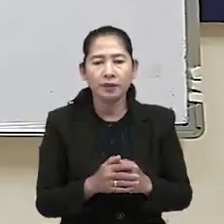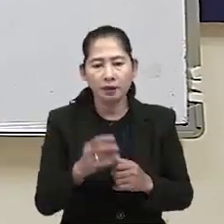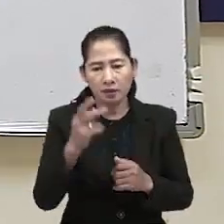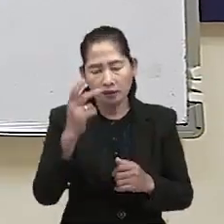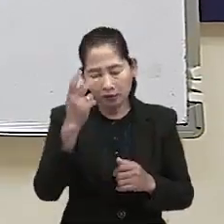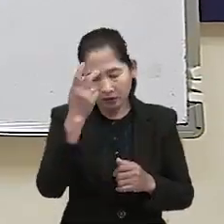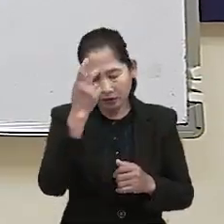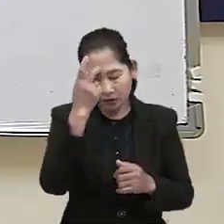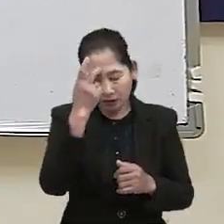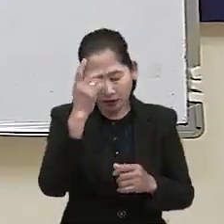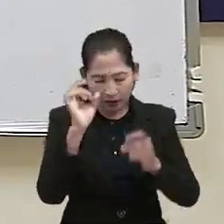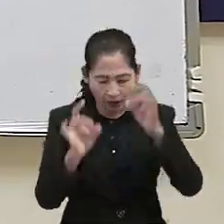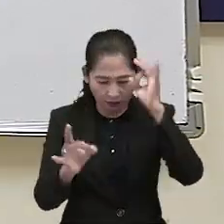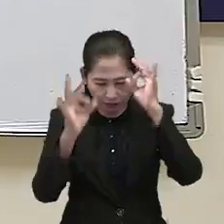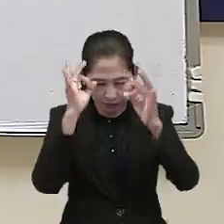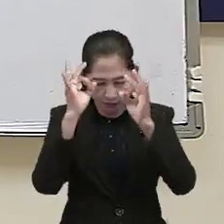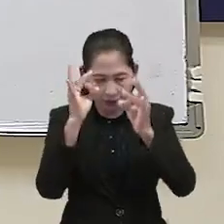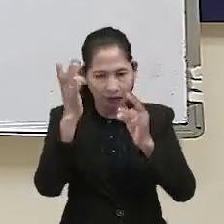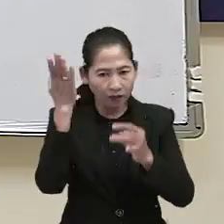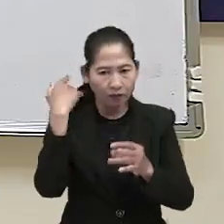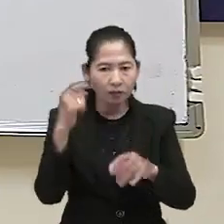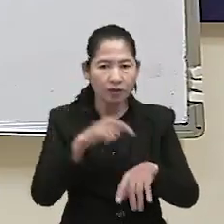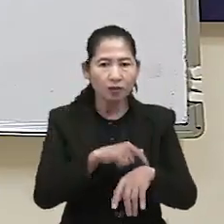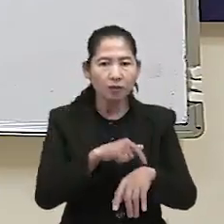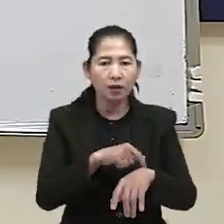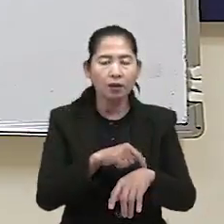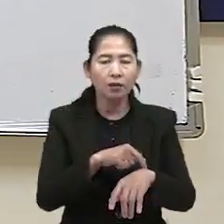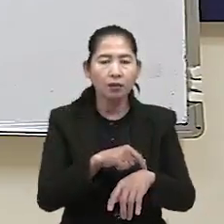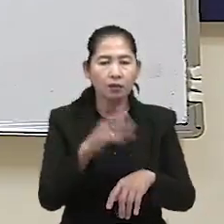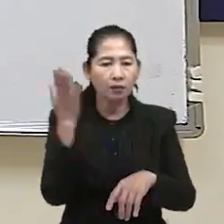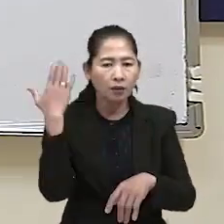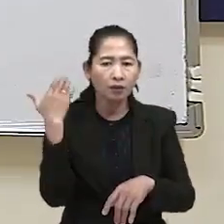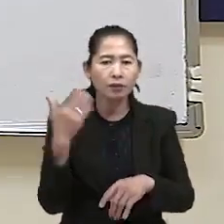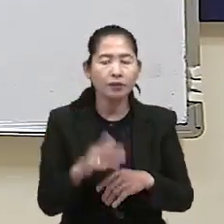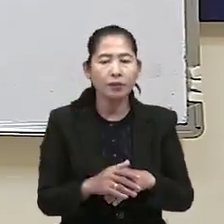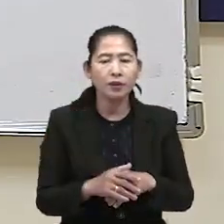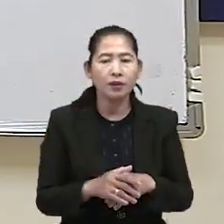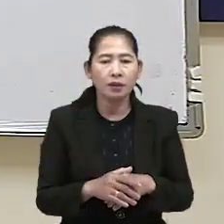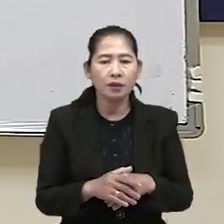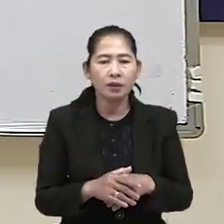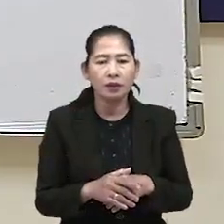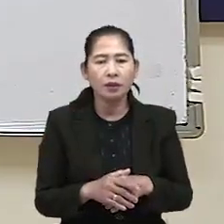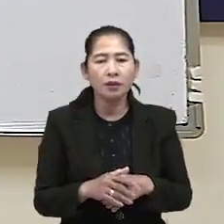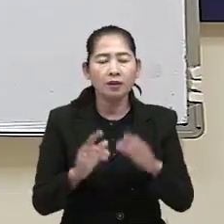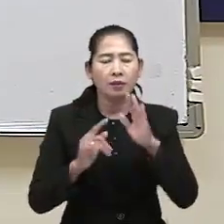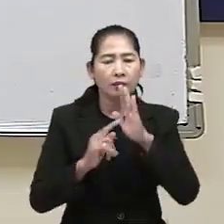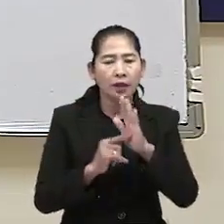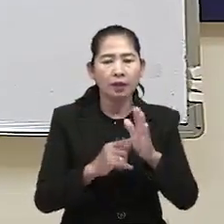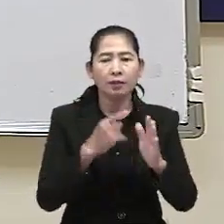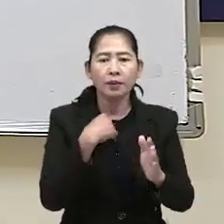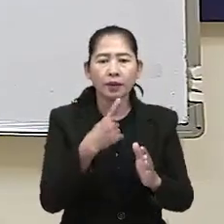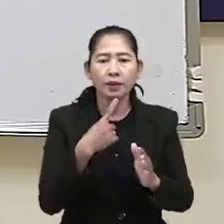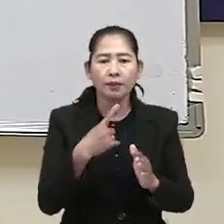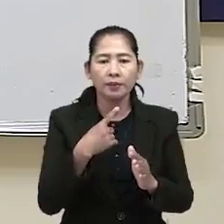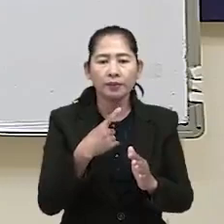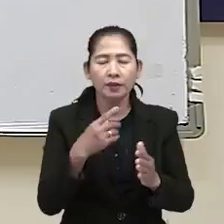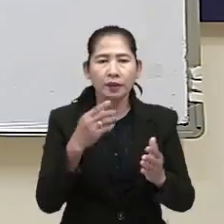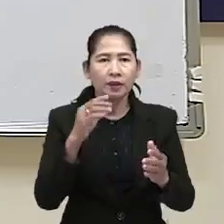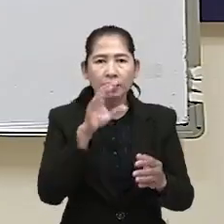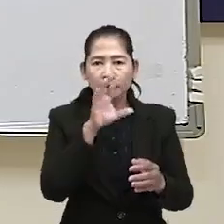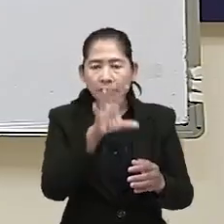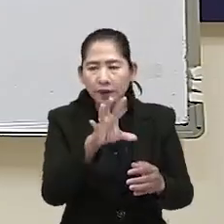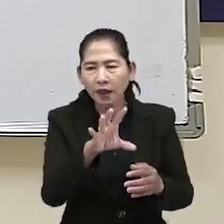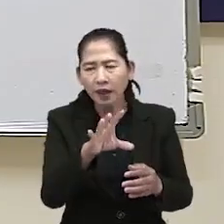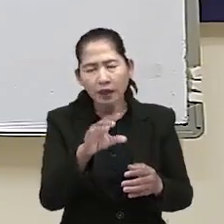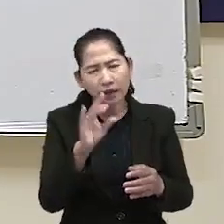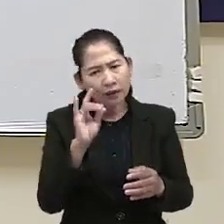រកការពណ៌នារបស់យើងមើលកូនក្នុងម៉ោងការនិយាយណាចាគឺអាចបង្ហាញប្រាប់ណាបង្ហាញប្រាប់ថាឆ្កែហ្